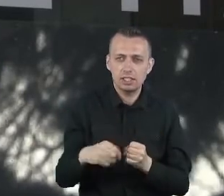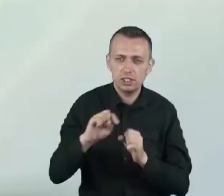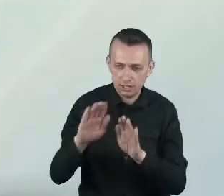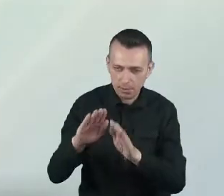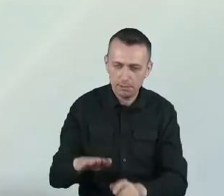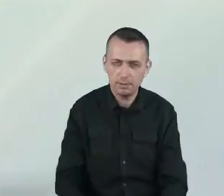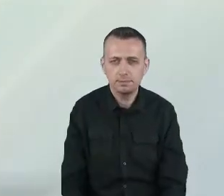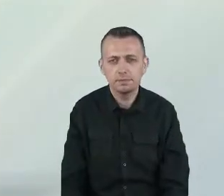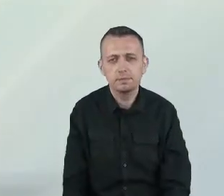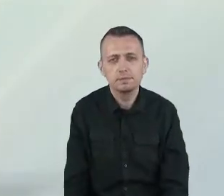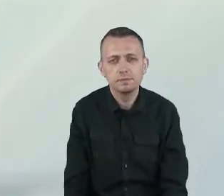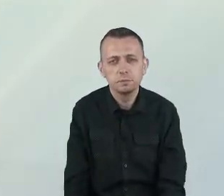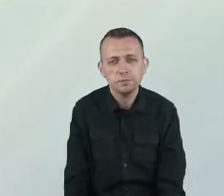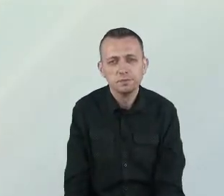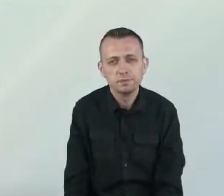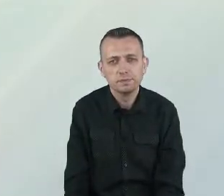Albiniak.